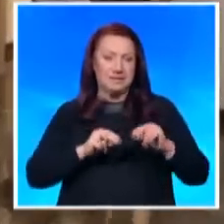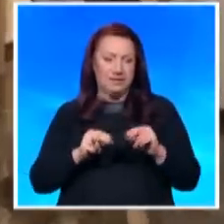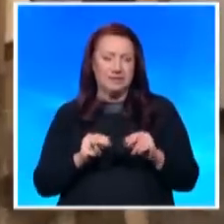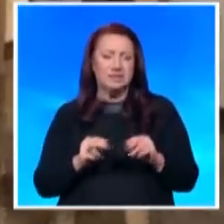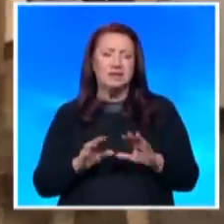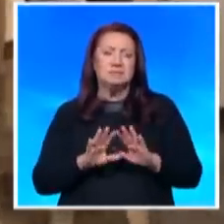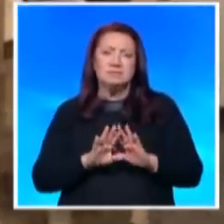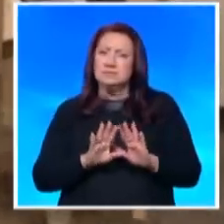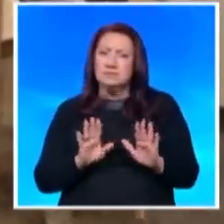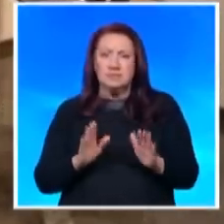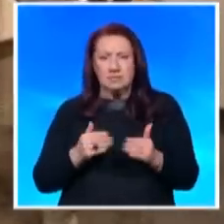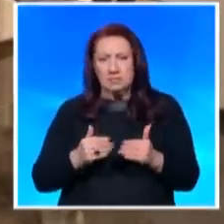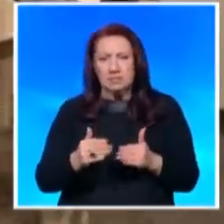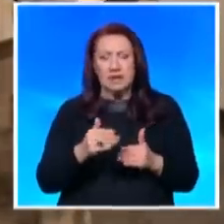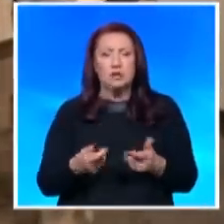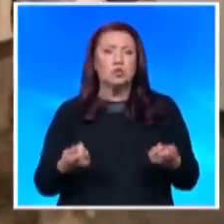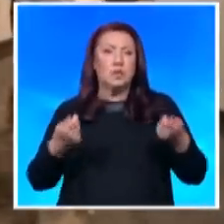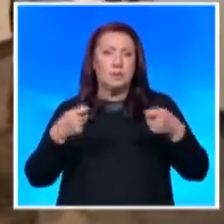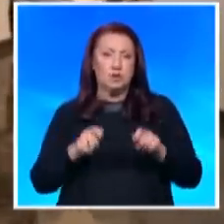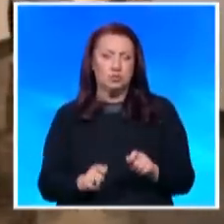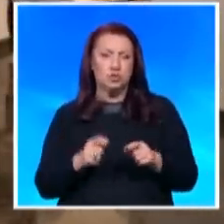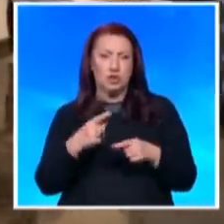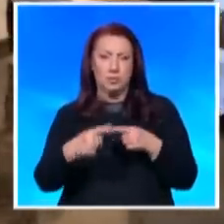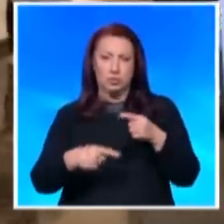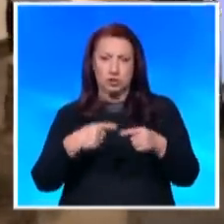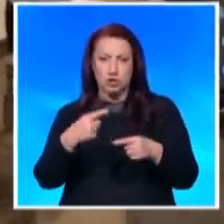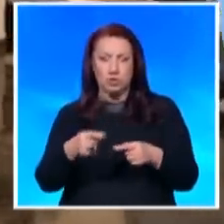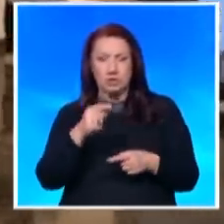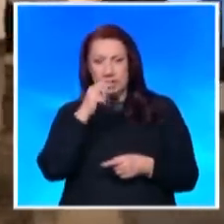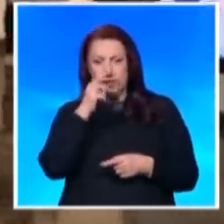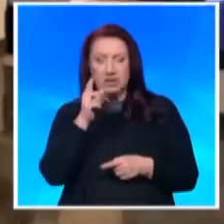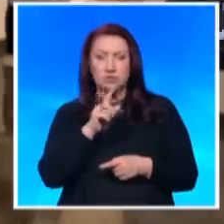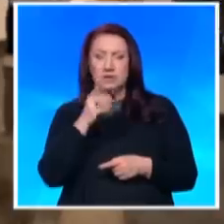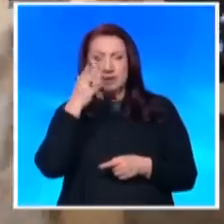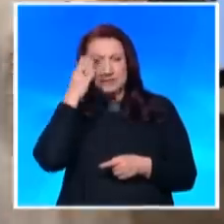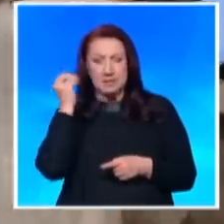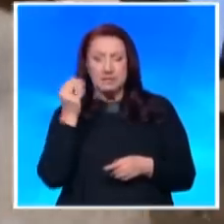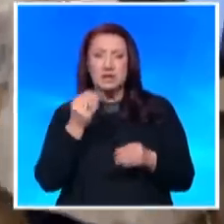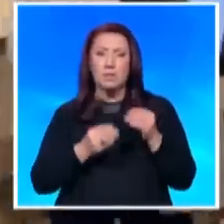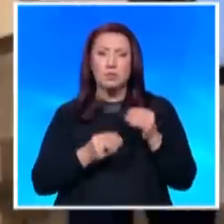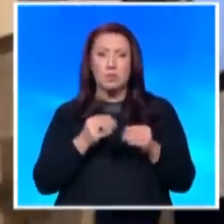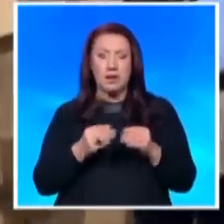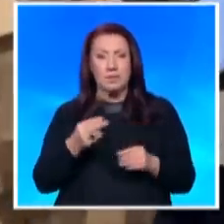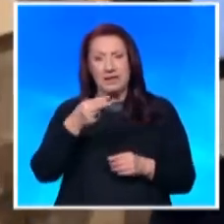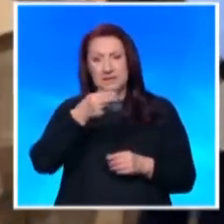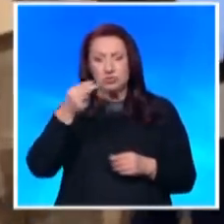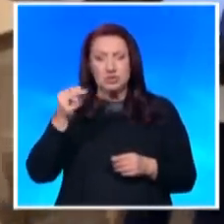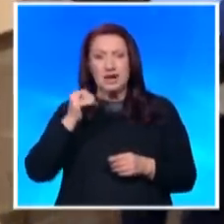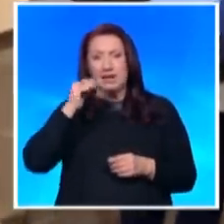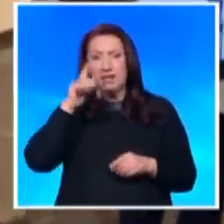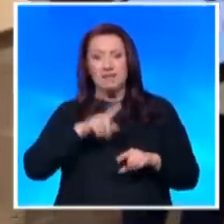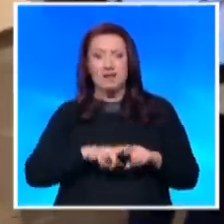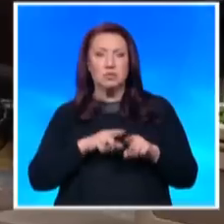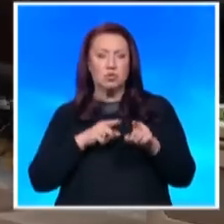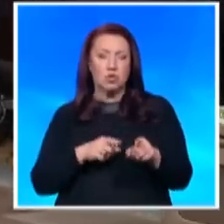процедура, е също така важно да не се забравя, че проблема с институцията главен прокурор е системен и решението му трябва